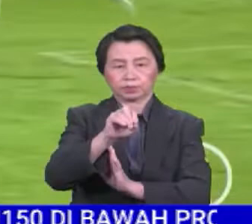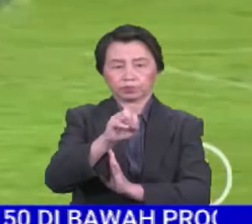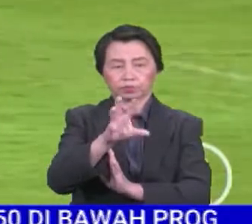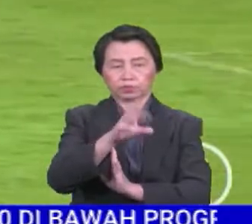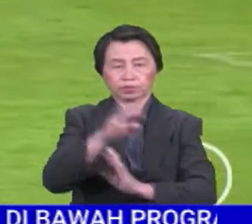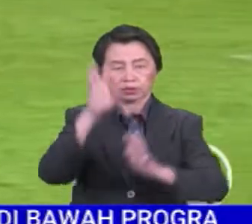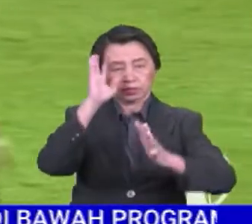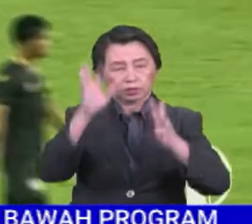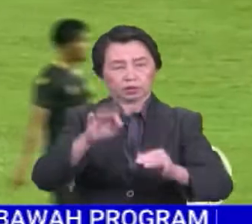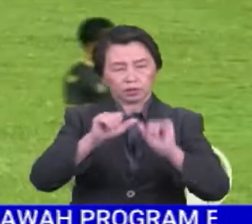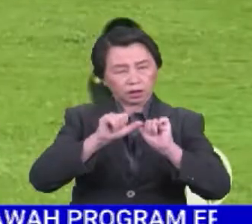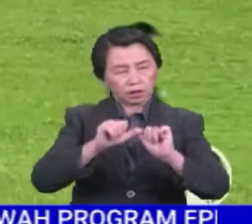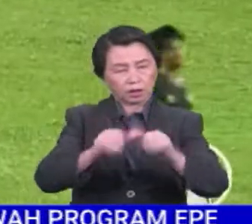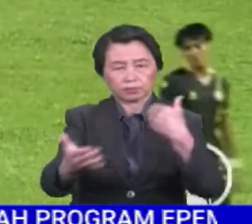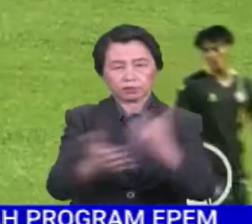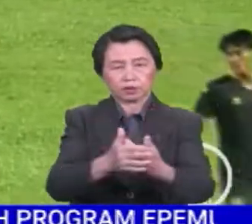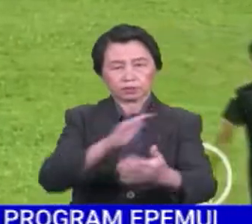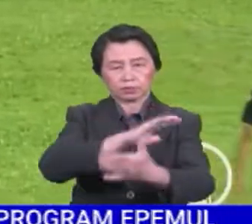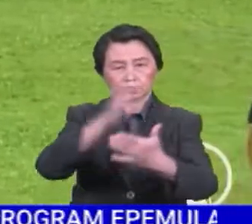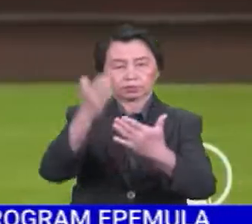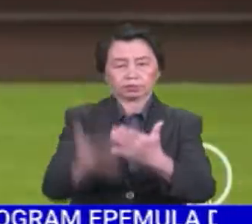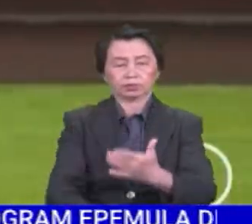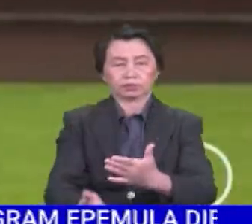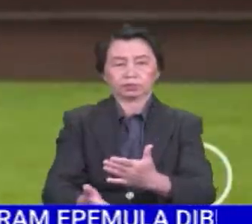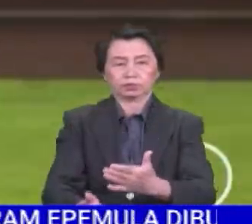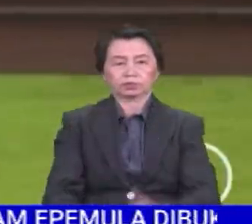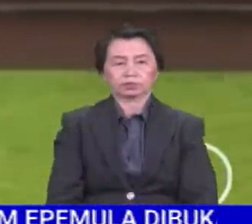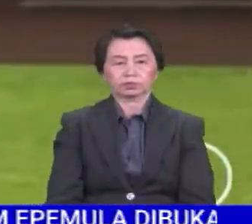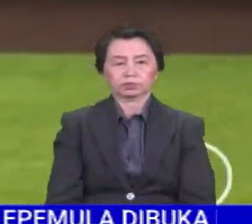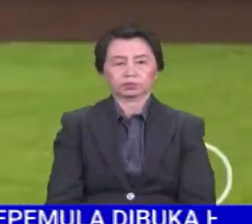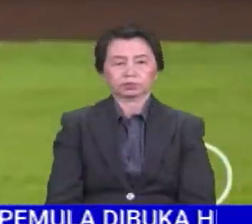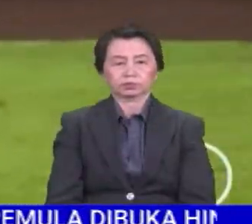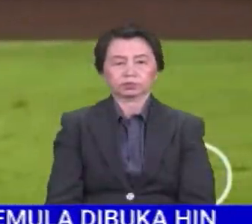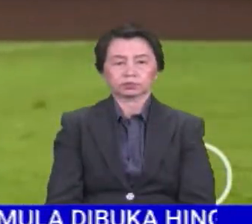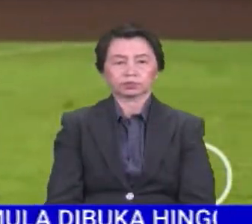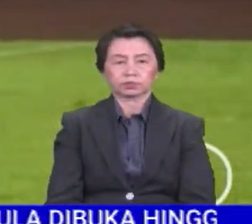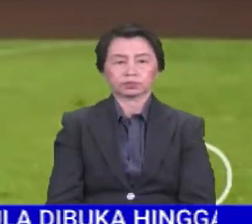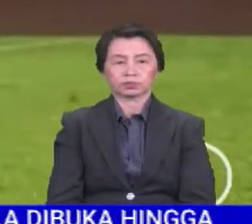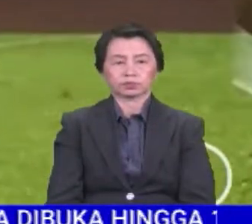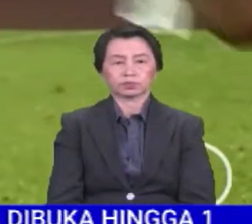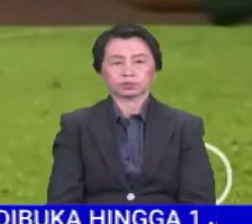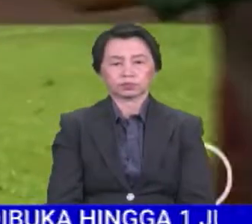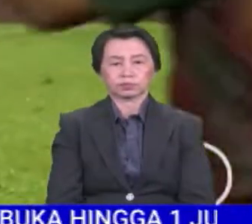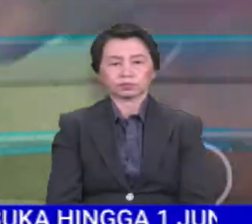dan keputusan itu kekal sehingga whistle penamat ditiupkan.